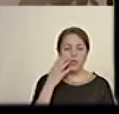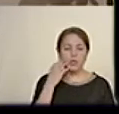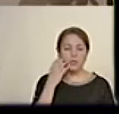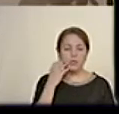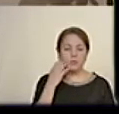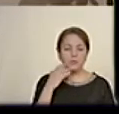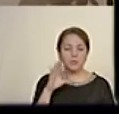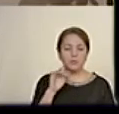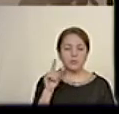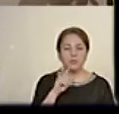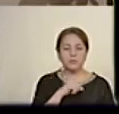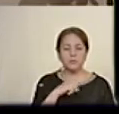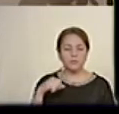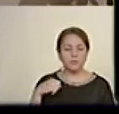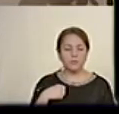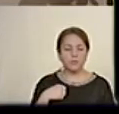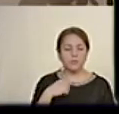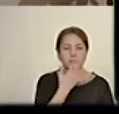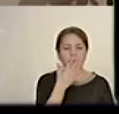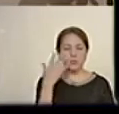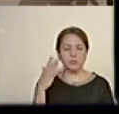И в правом столбце, ребята, даны